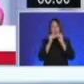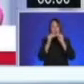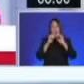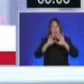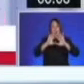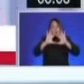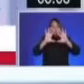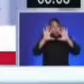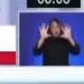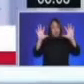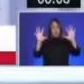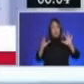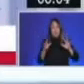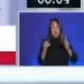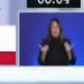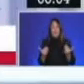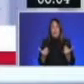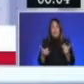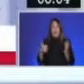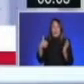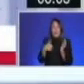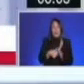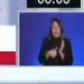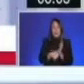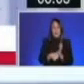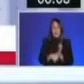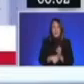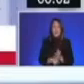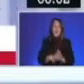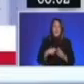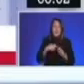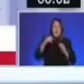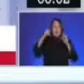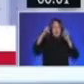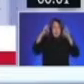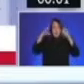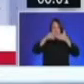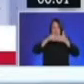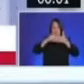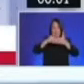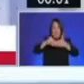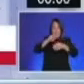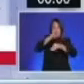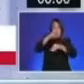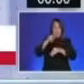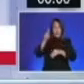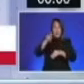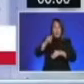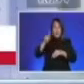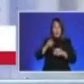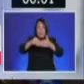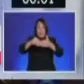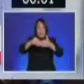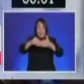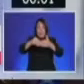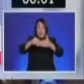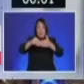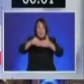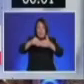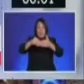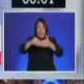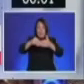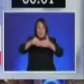pa, at ngayong darating na halalan ang tatanglaw sa buong bayan, ilaw ng tahanan.